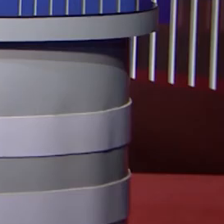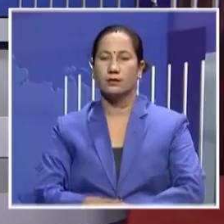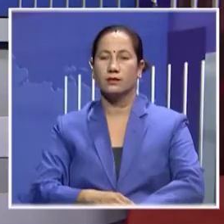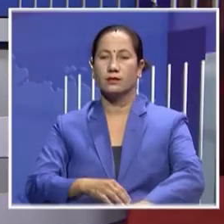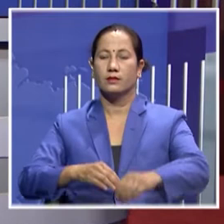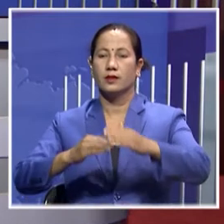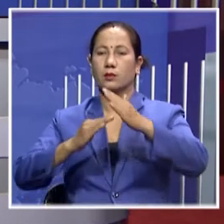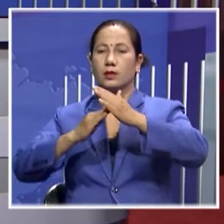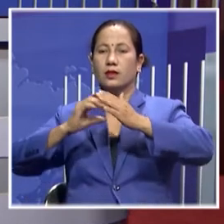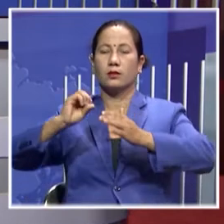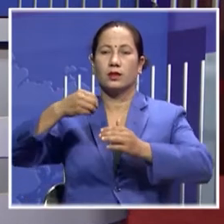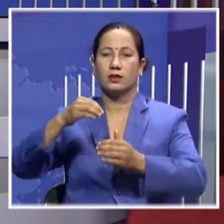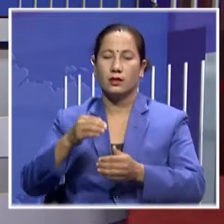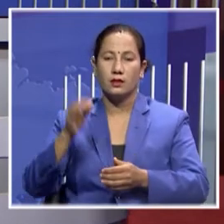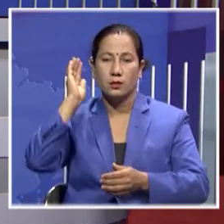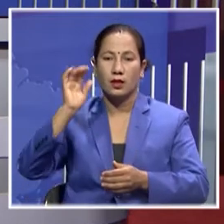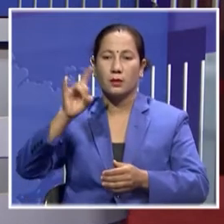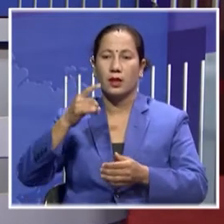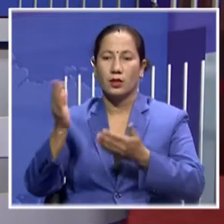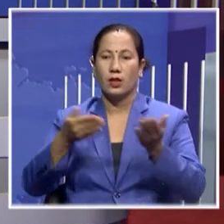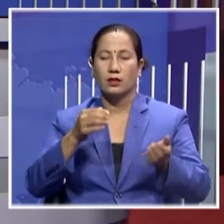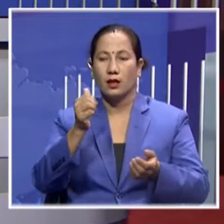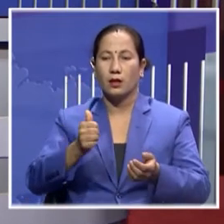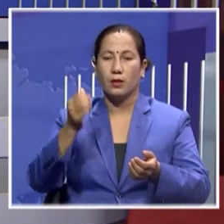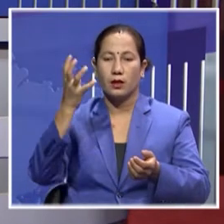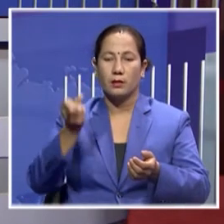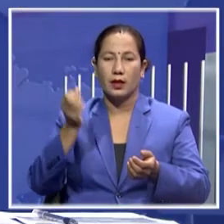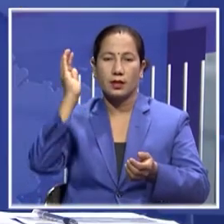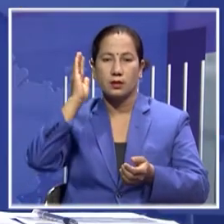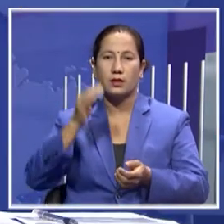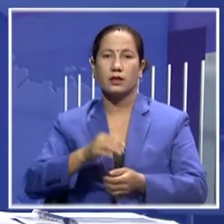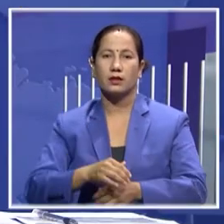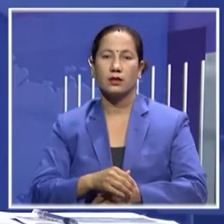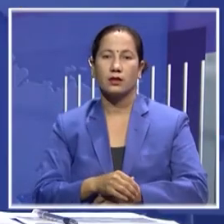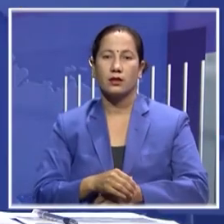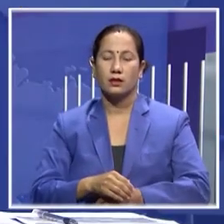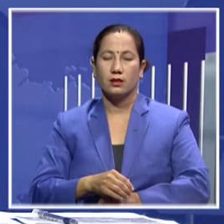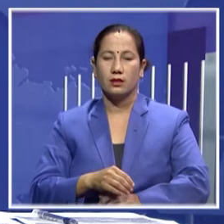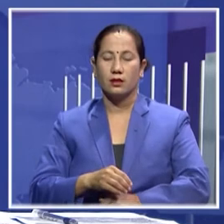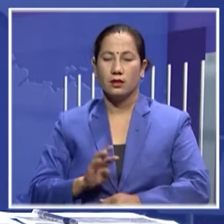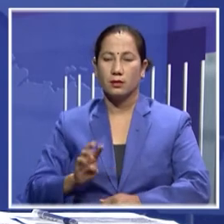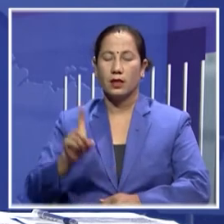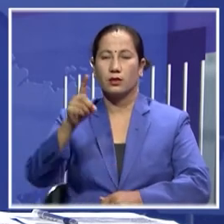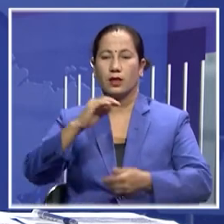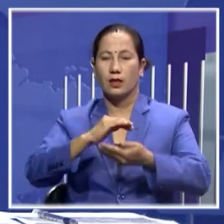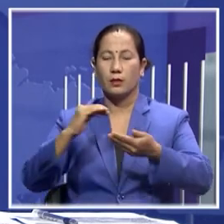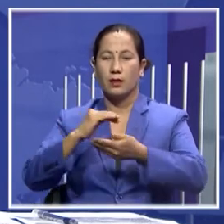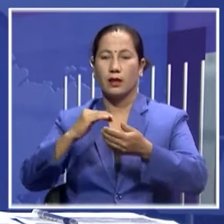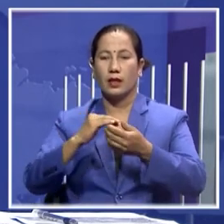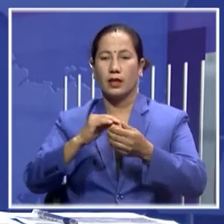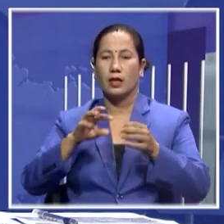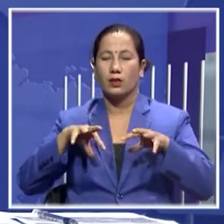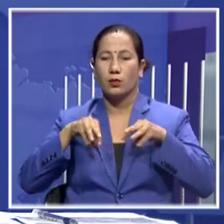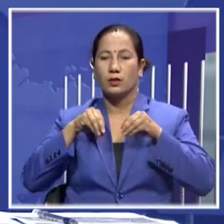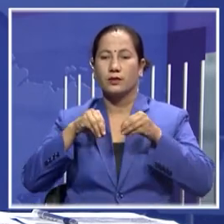विश्रामपछि समाचारमा पुनः स्वागत छ। अब बाँकी समाचार। बाजुराका बालबालिका कुपोषणको